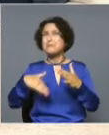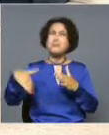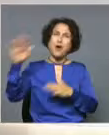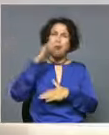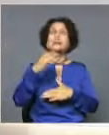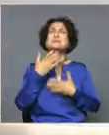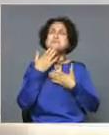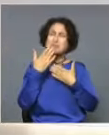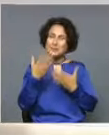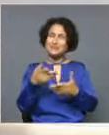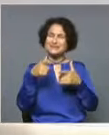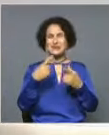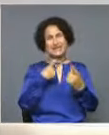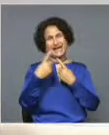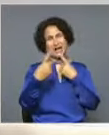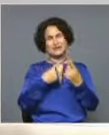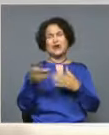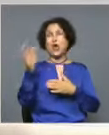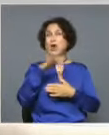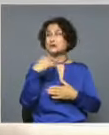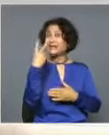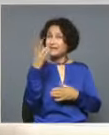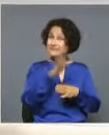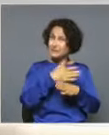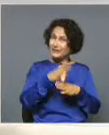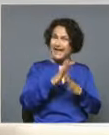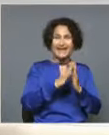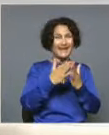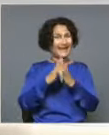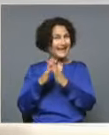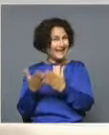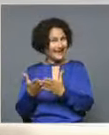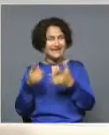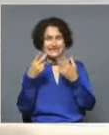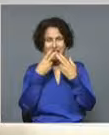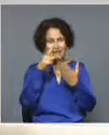Точно. Добре, благодаря ви за този разговор. Още две споделени книги за четене.